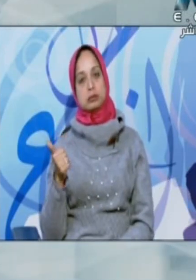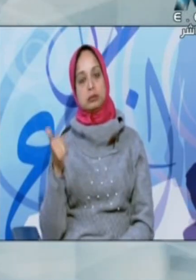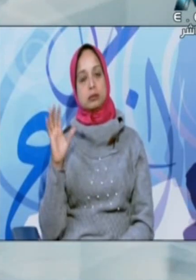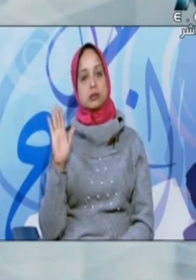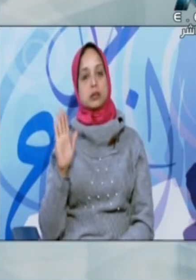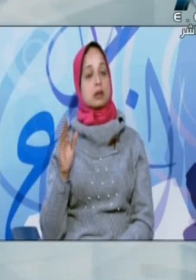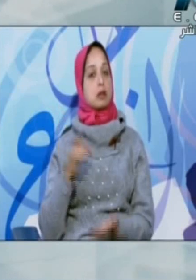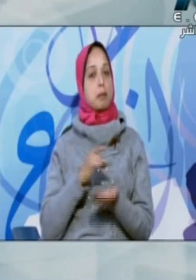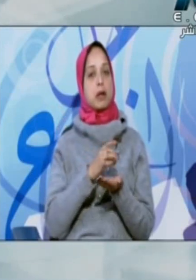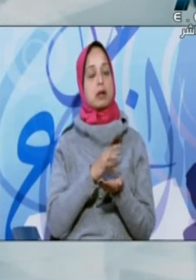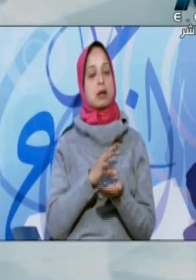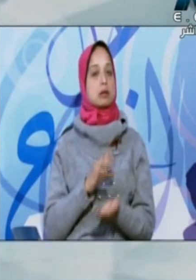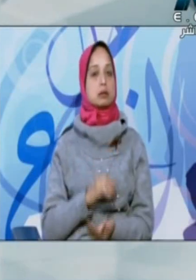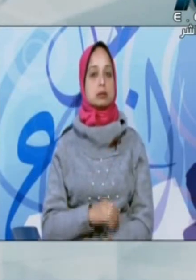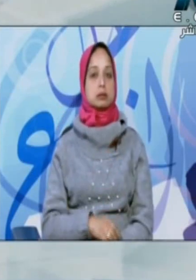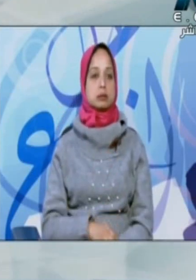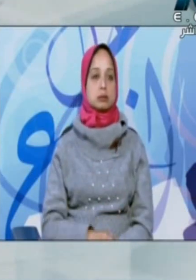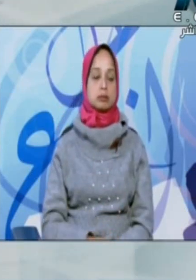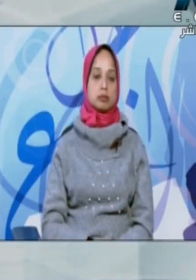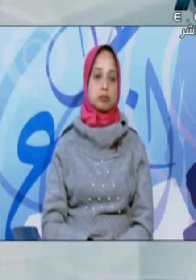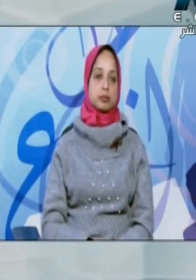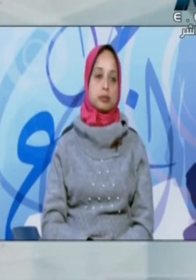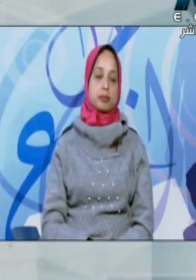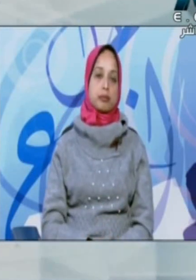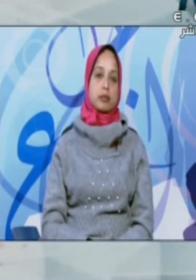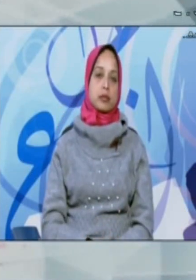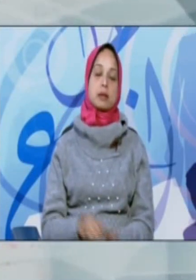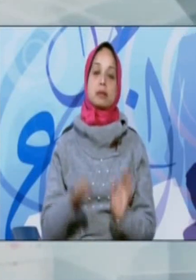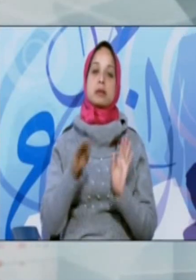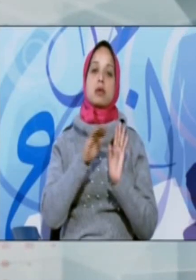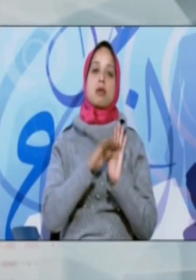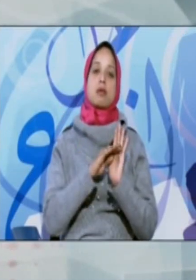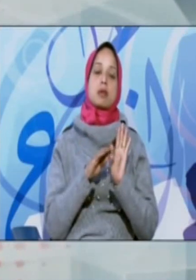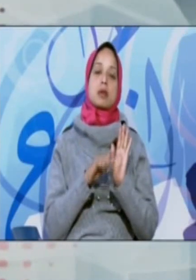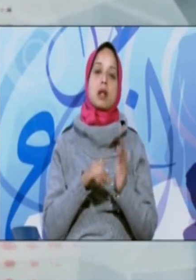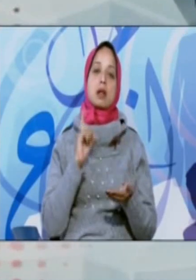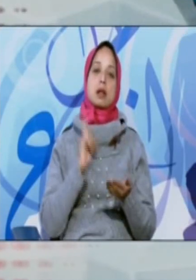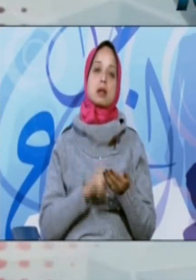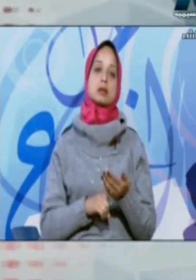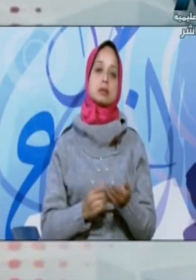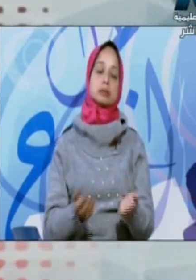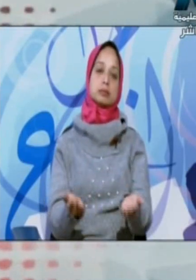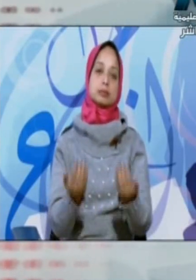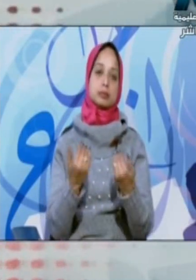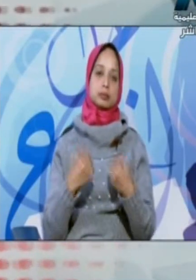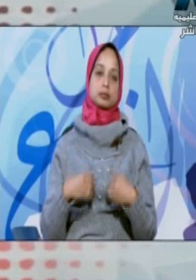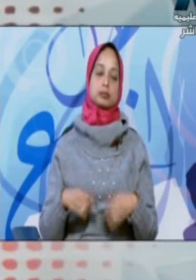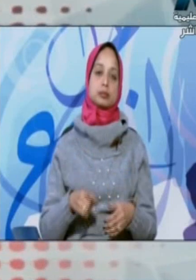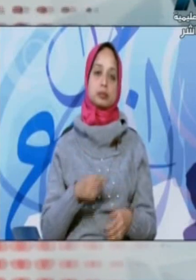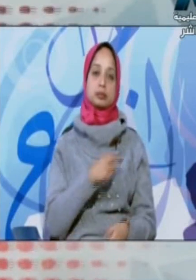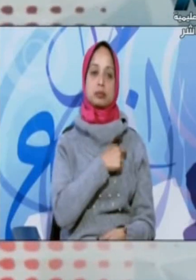النحاس، خلاص شيل النحاس. بس في شرط، عوده حكومات